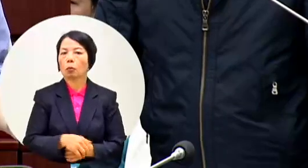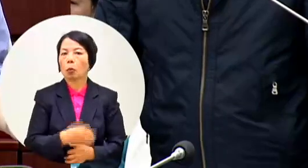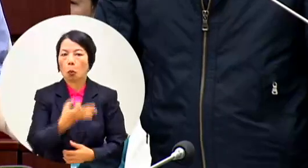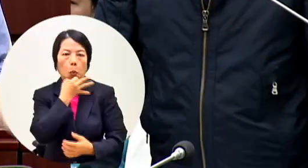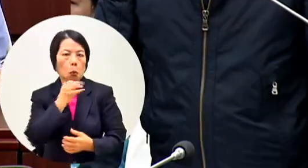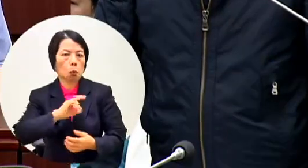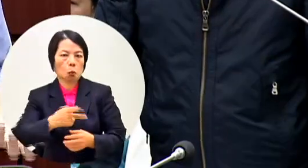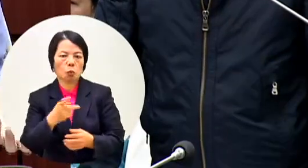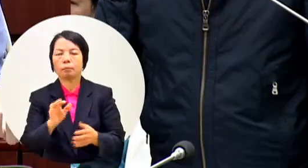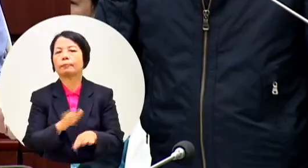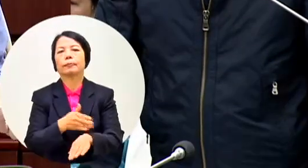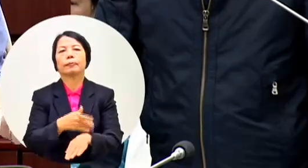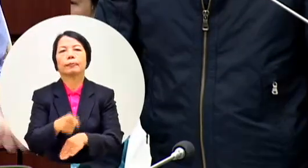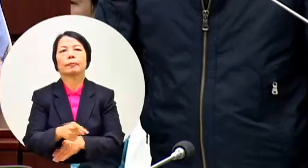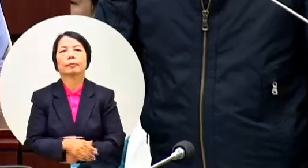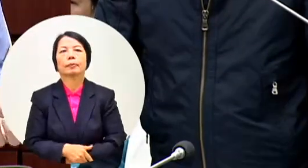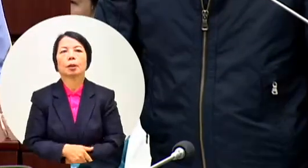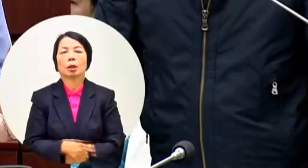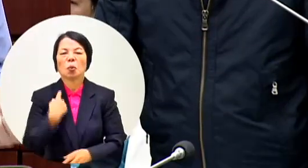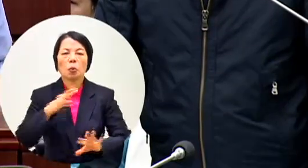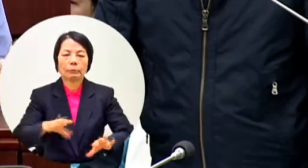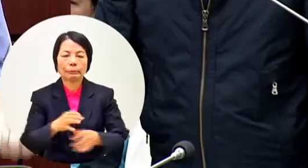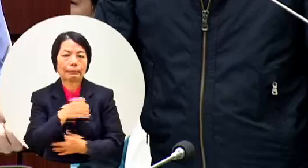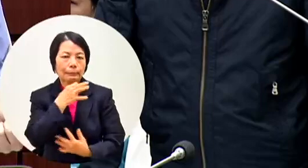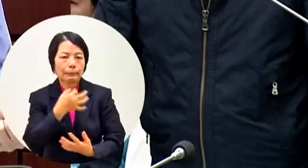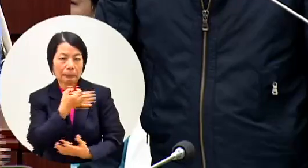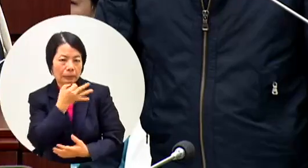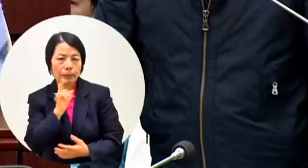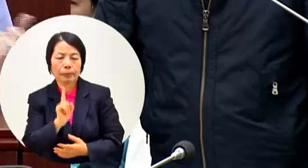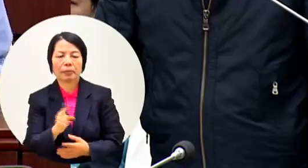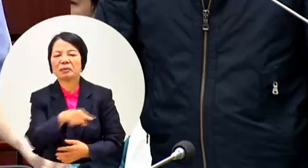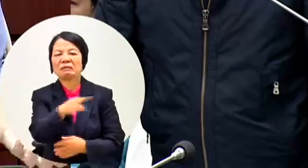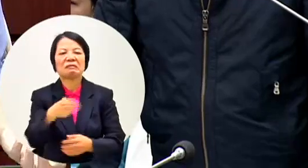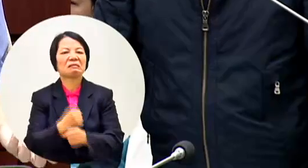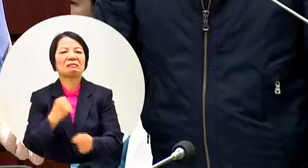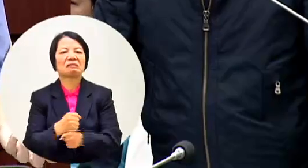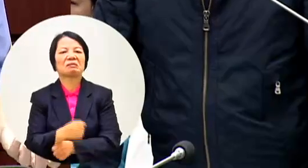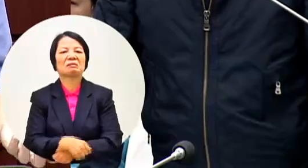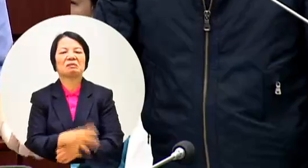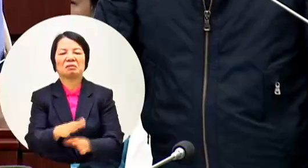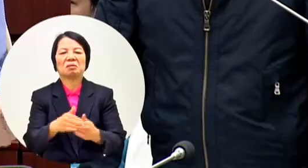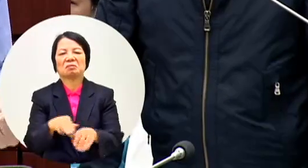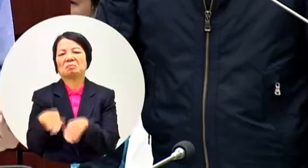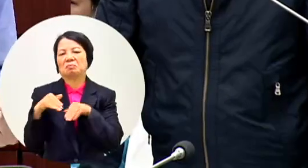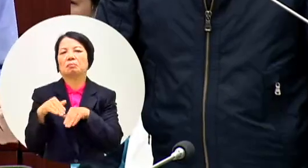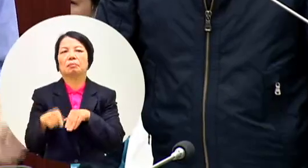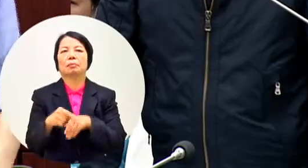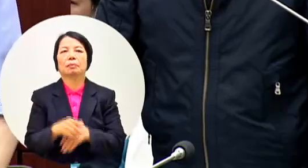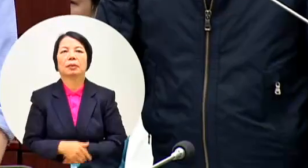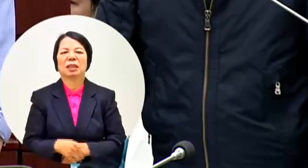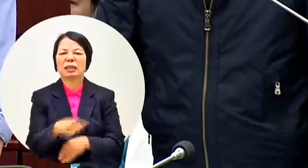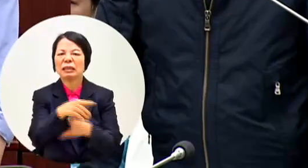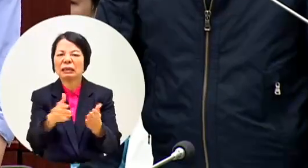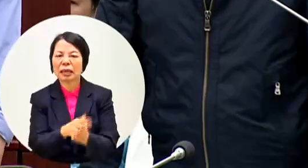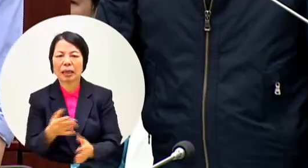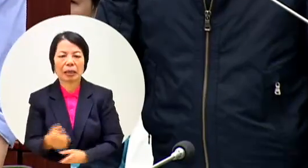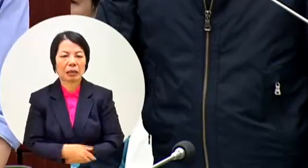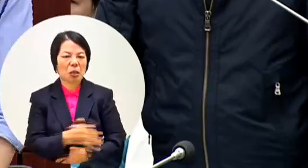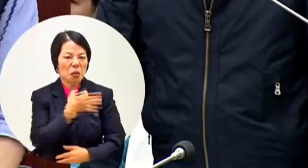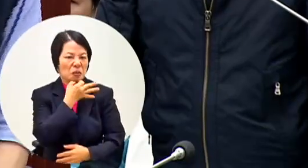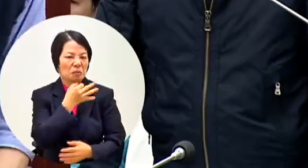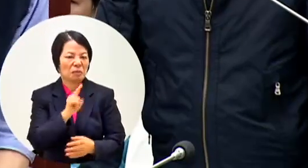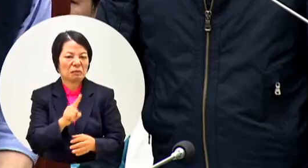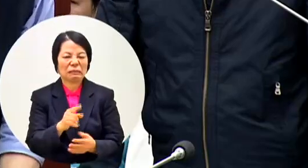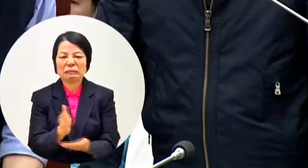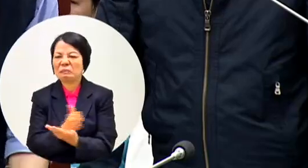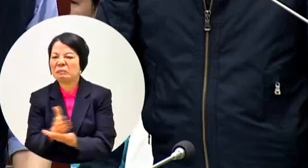不做，不做不错啊，做歹级怕被批判，大家都不爱叮当。事实上，我们带不出来很好的